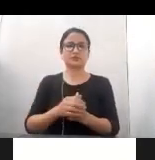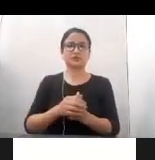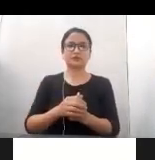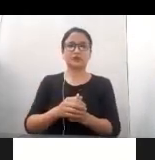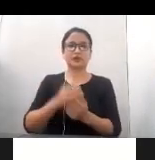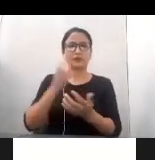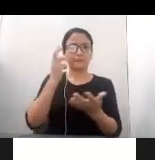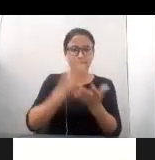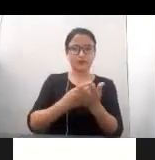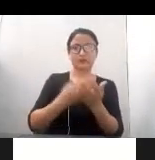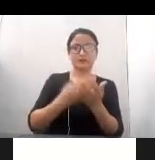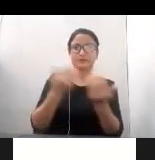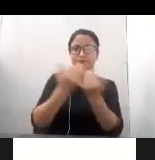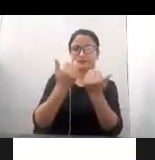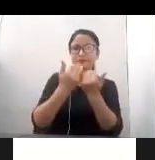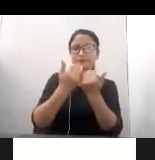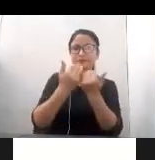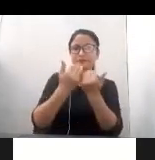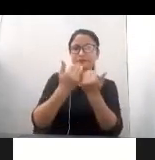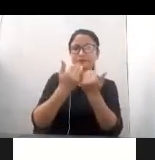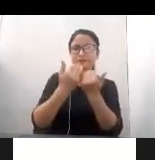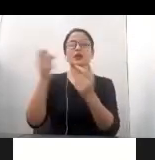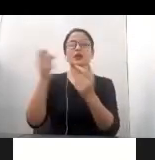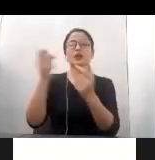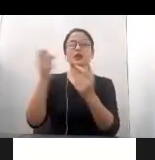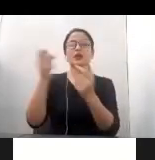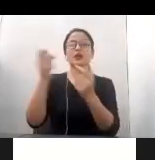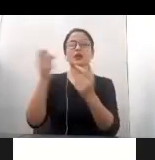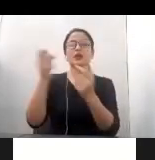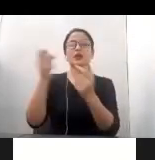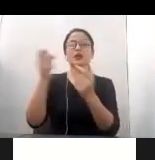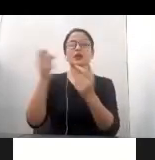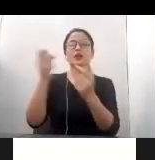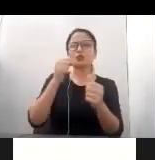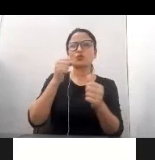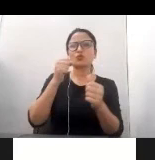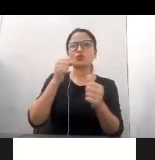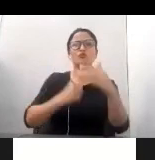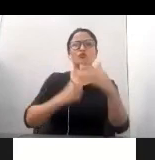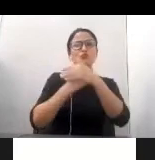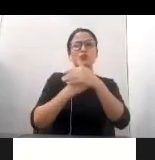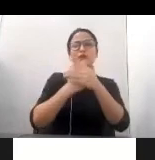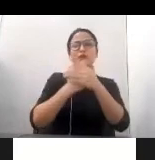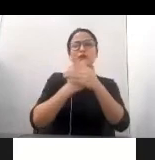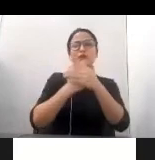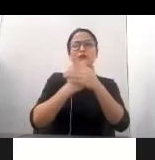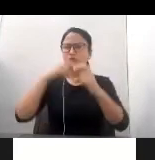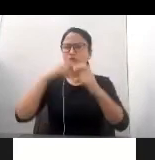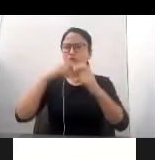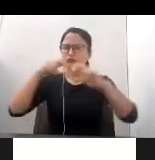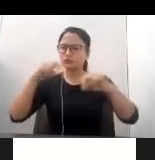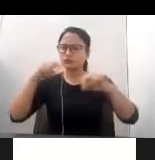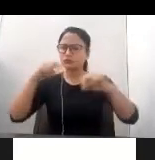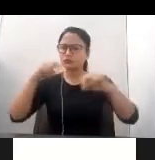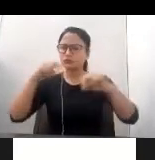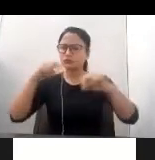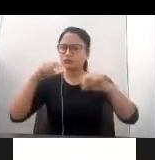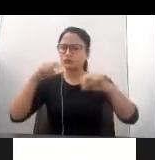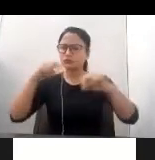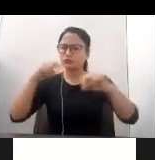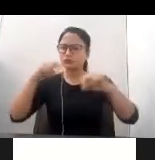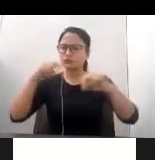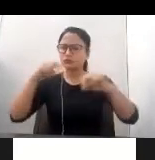पनि यसको जड के हो त, यसको जडमा हामी जबसम्म पुग्न सक्दैनौँ यो चाहिँ रोकिँदैन। त्यसो भएको हुनाले हामीले सभ्य समाज निर्माण गर्न